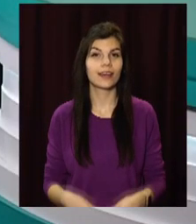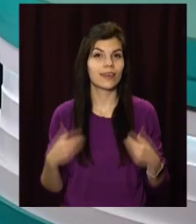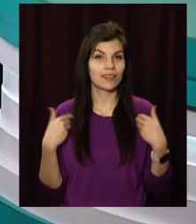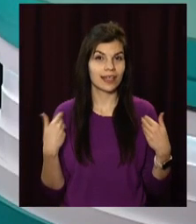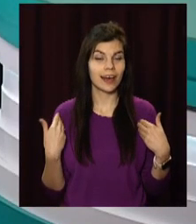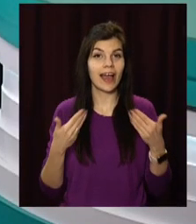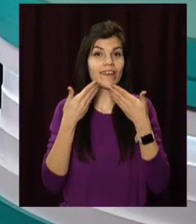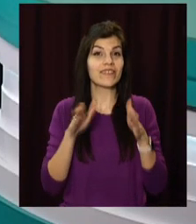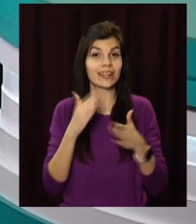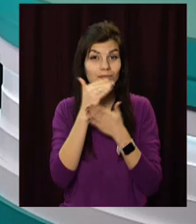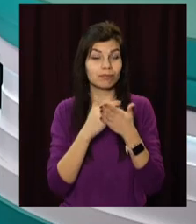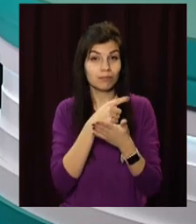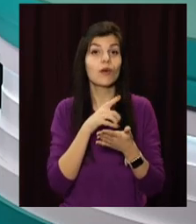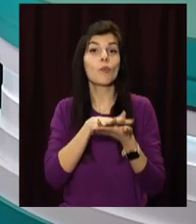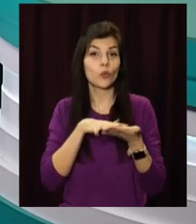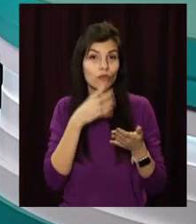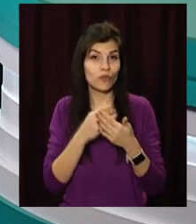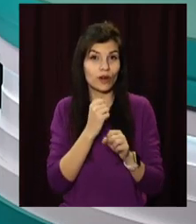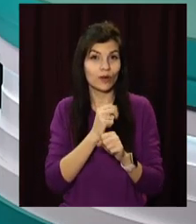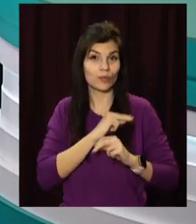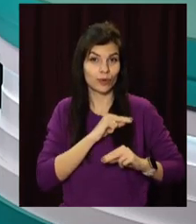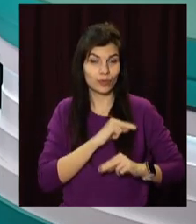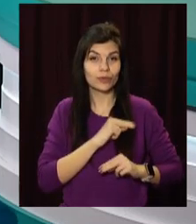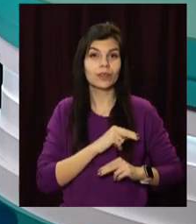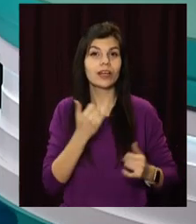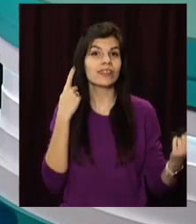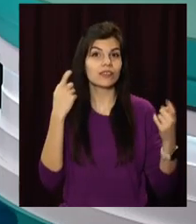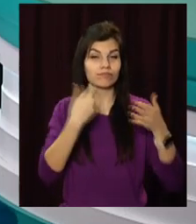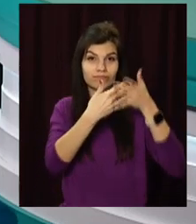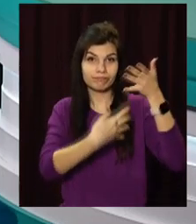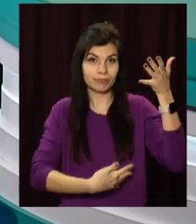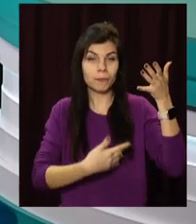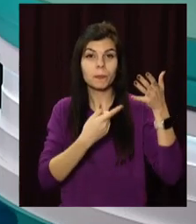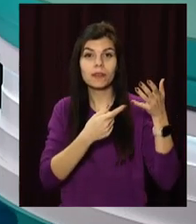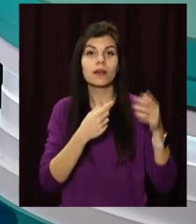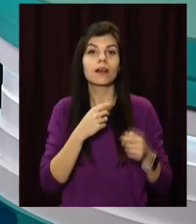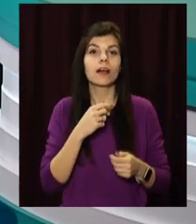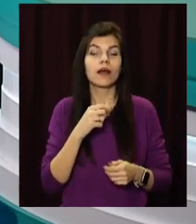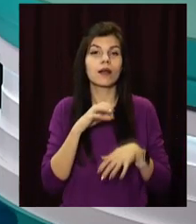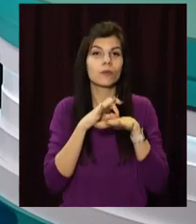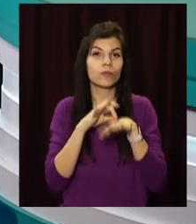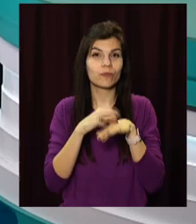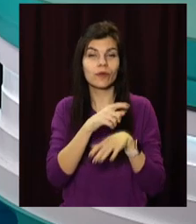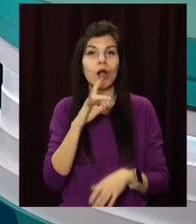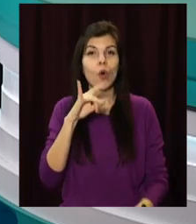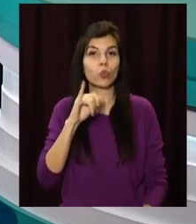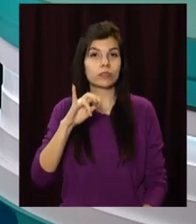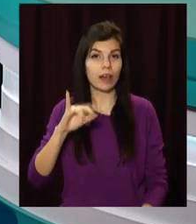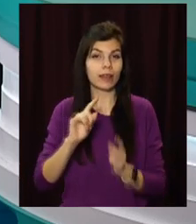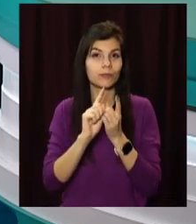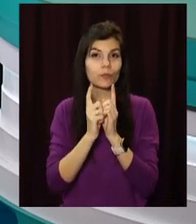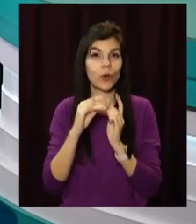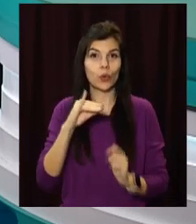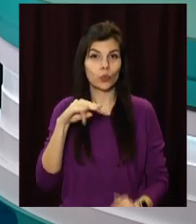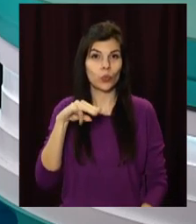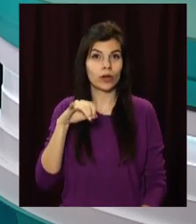Вітаю! Відкритий продовжує свою роботу і зараз інформаційний блок новин. Для вас працюють Руслана Козиряцька та сурдоперекладачка Юліана Пуговкіна.